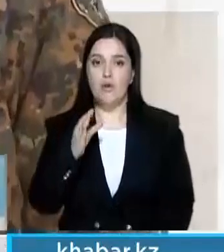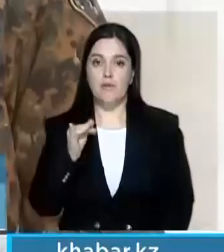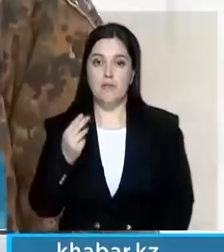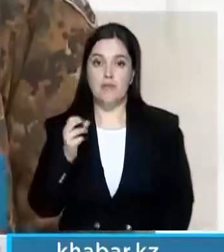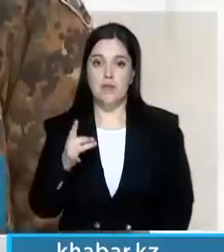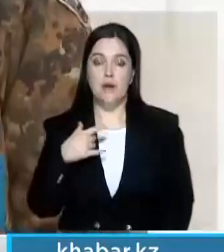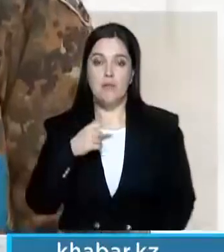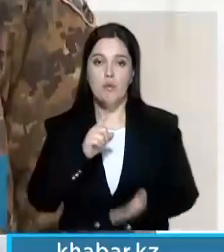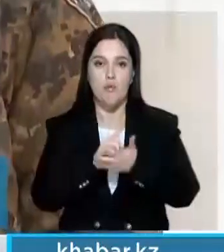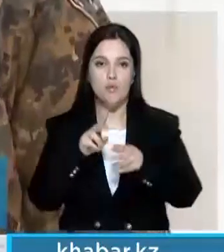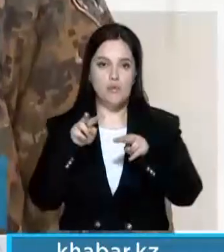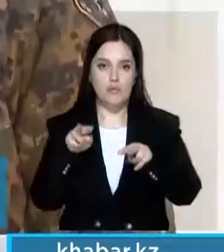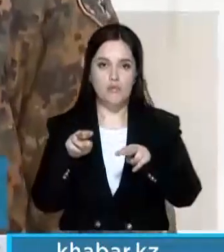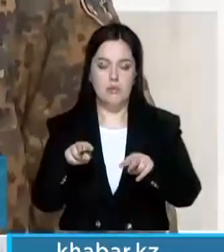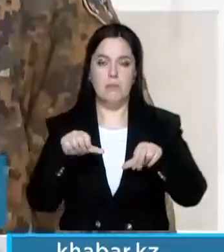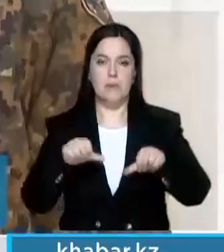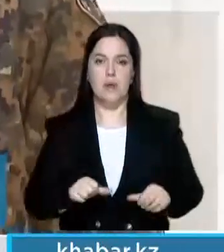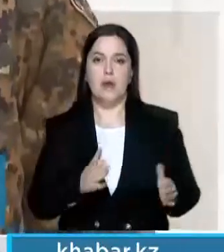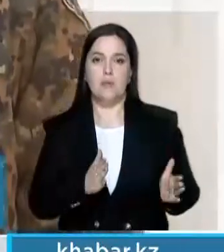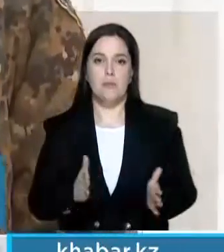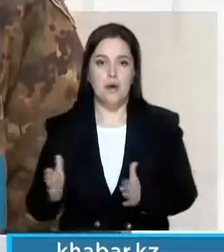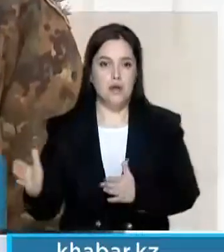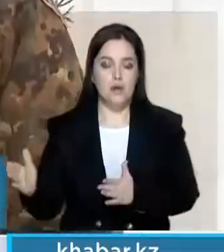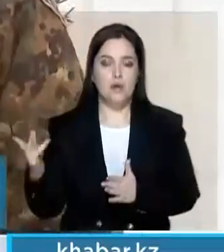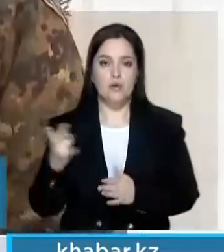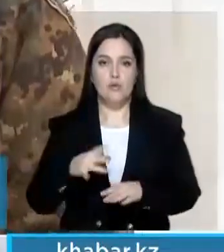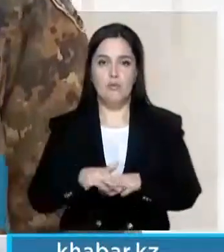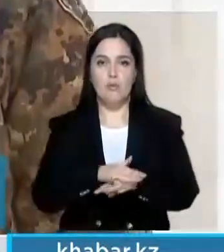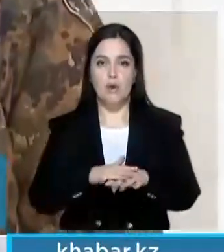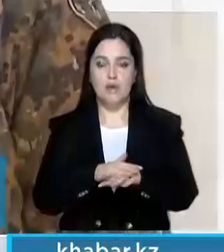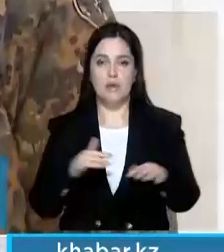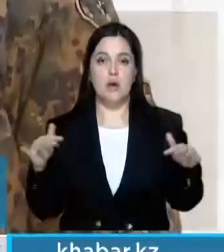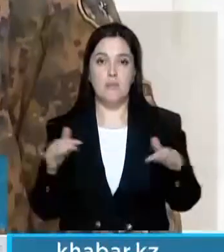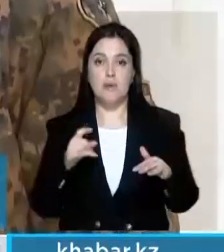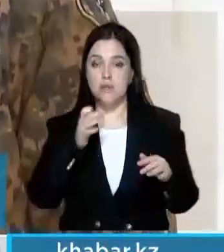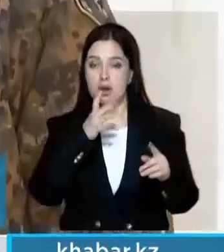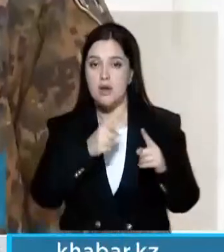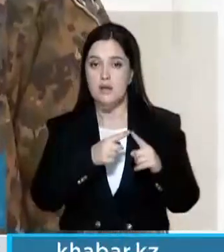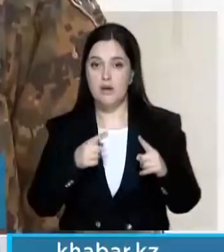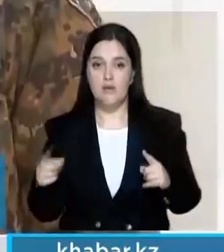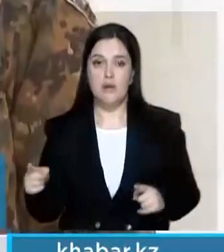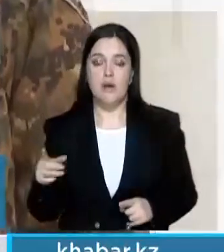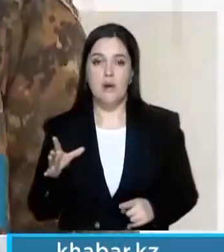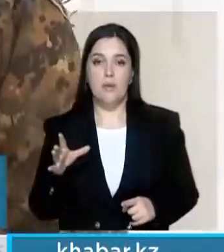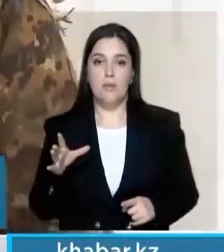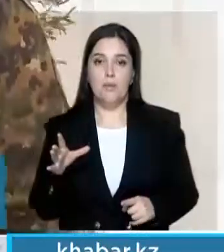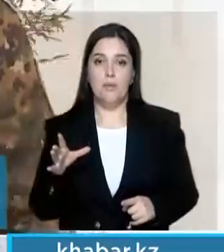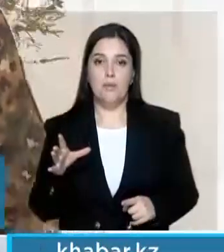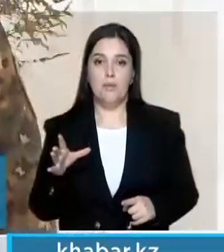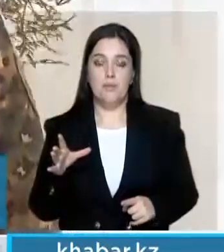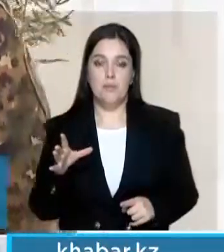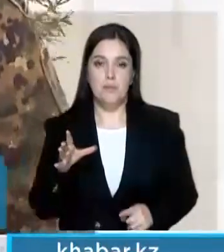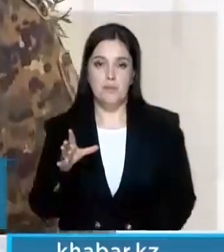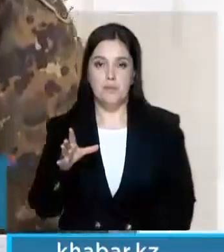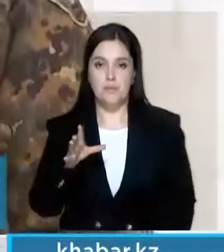Моя обязанность — охрана правопорядка в Астане, в том числе на массовых мероприятиях. За это время в столице прошли такие значимые события, как,